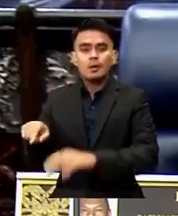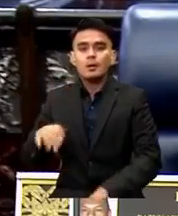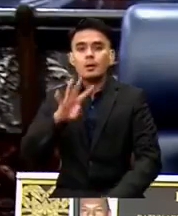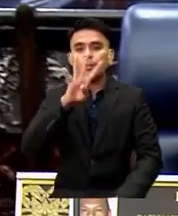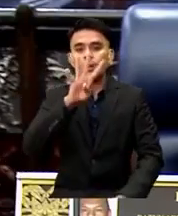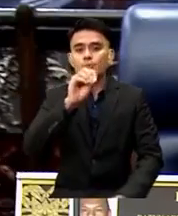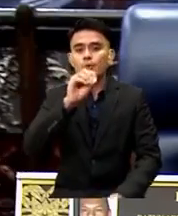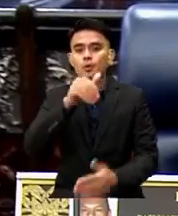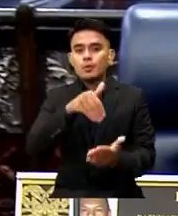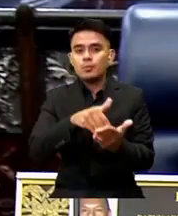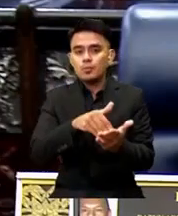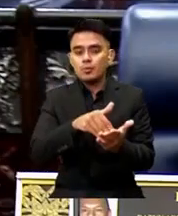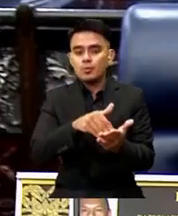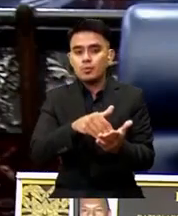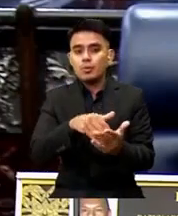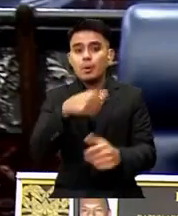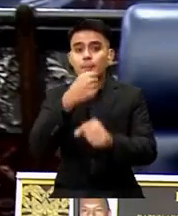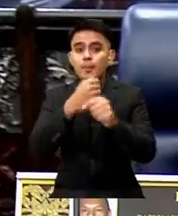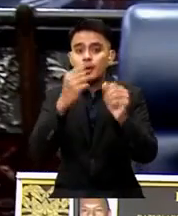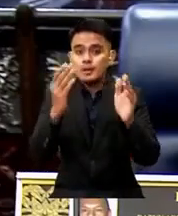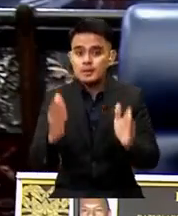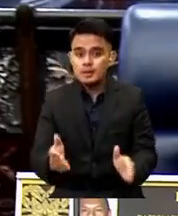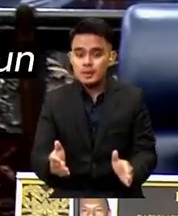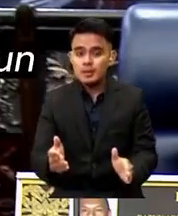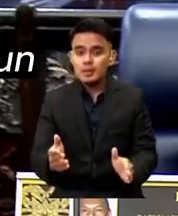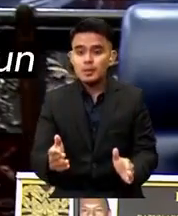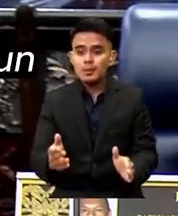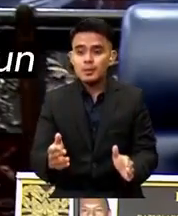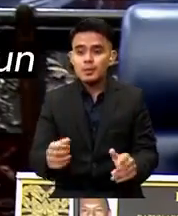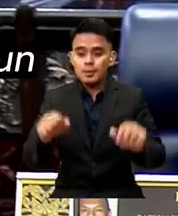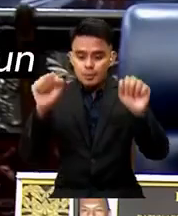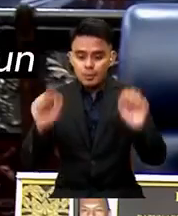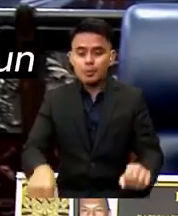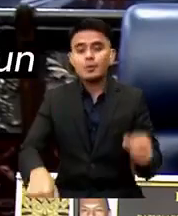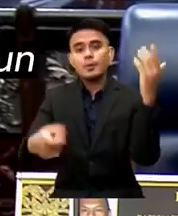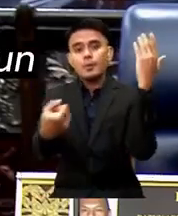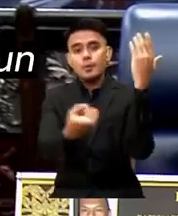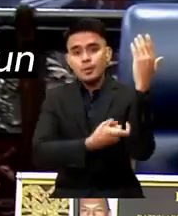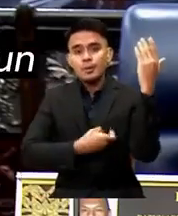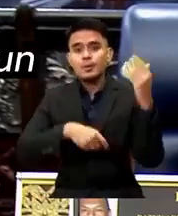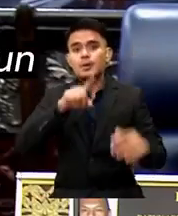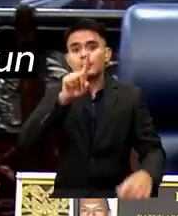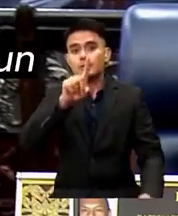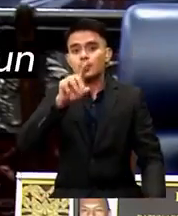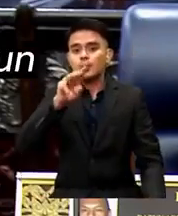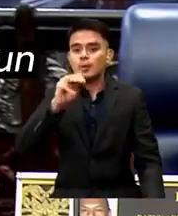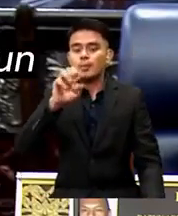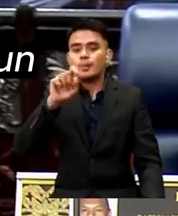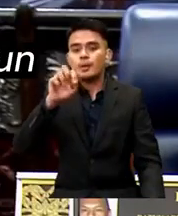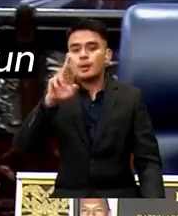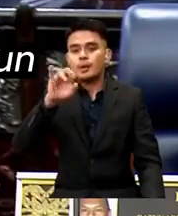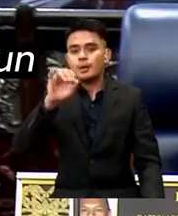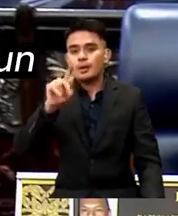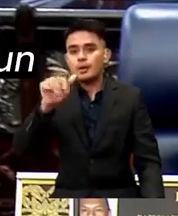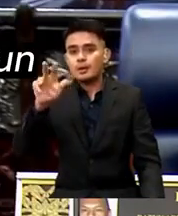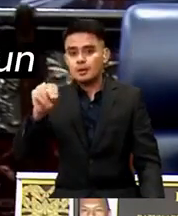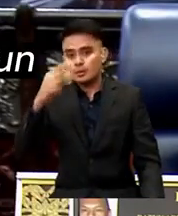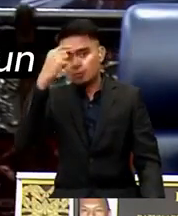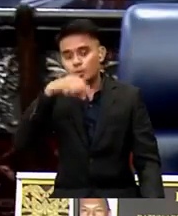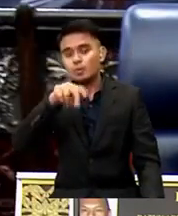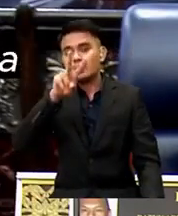40,000 pekerja ini yang kalau dia boleh harvest 1 metric ton per day untuk 260